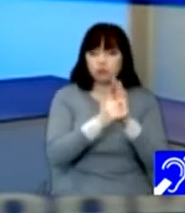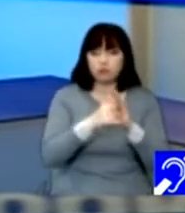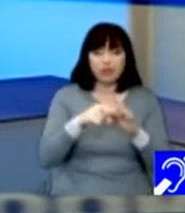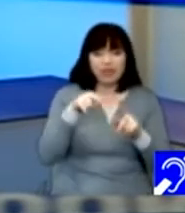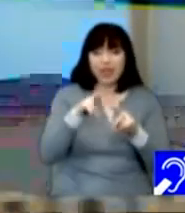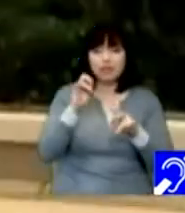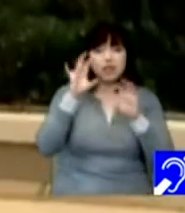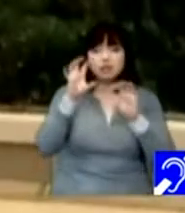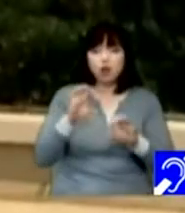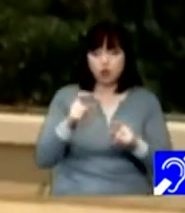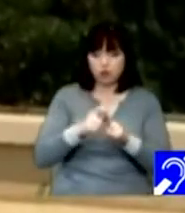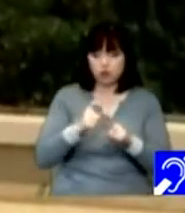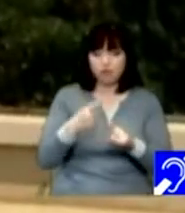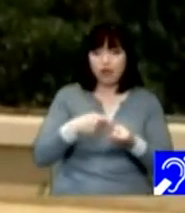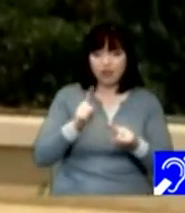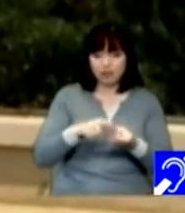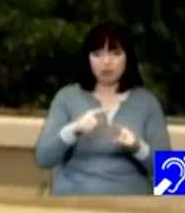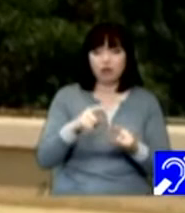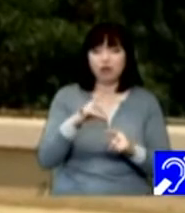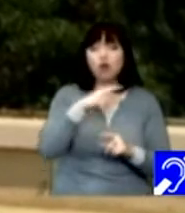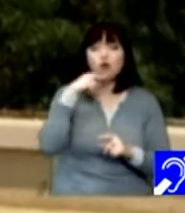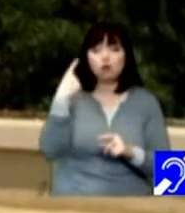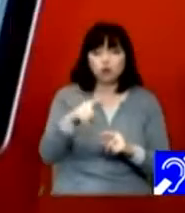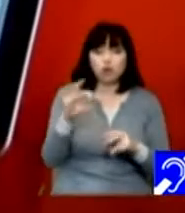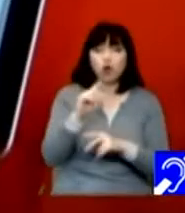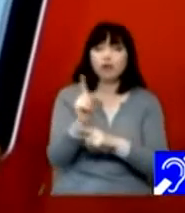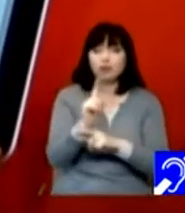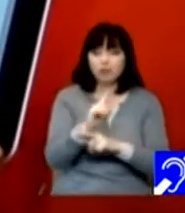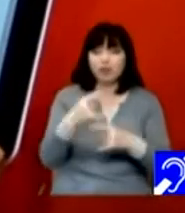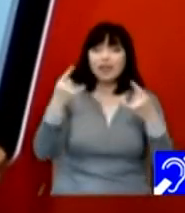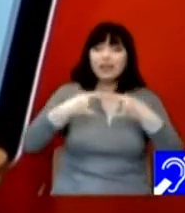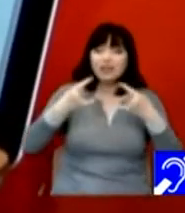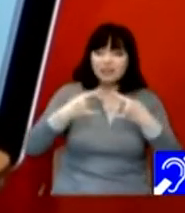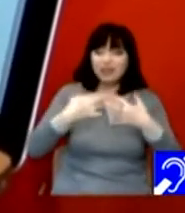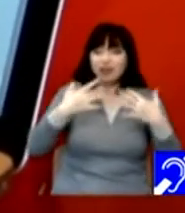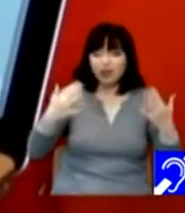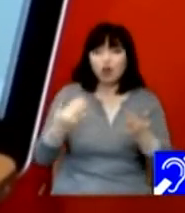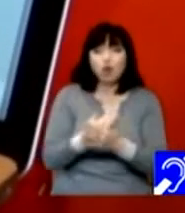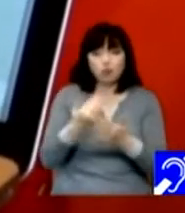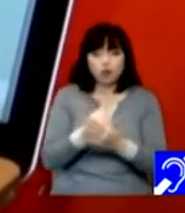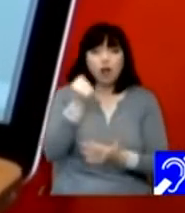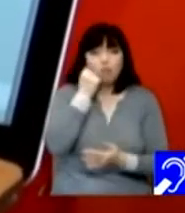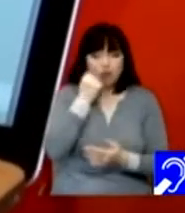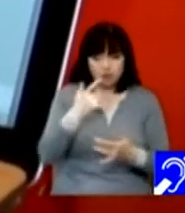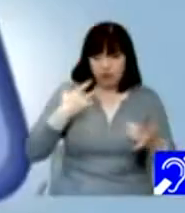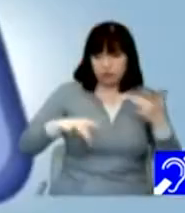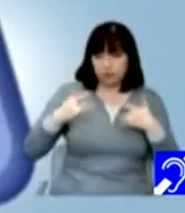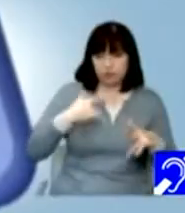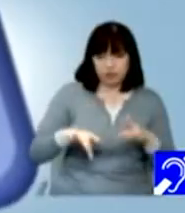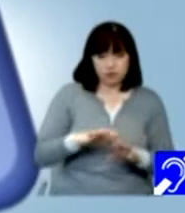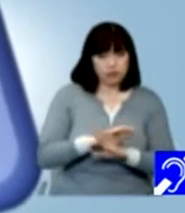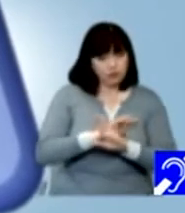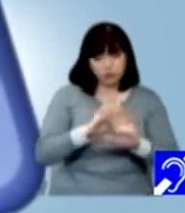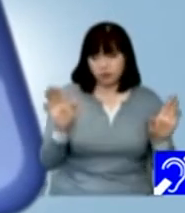ilegal. Este vorba despre pagina Autorității Ruse de Reglementare a Telecomunicațiilor. Moscova denunță gestul rețelei